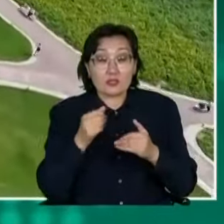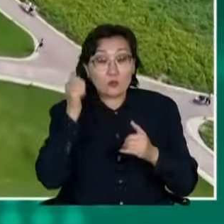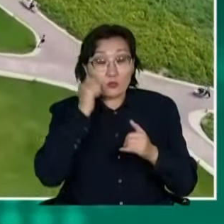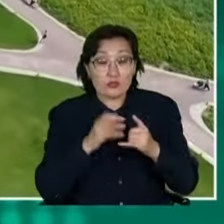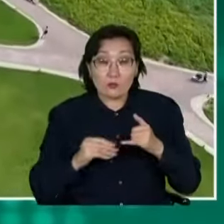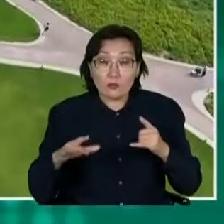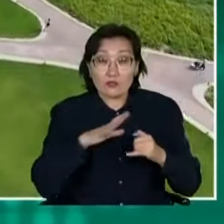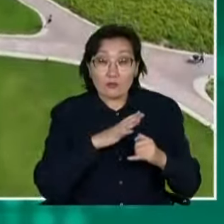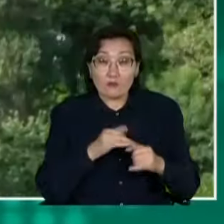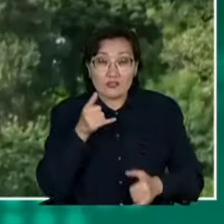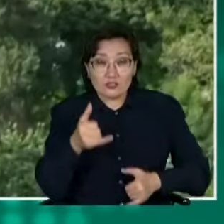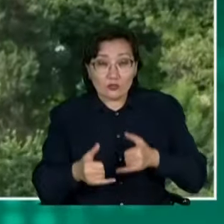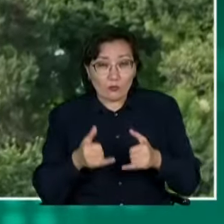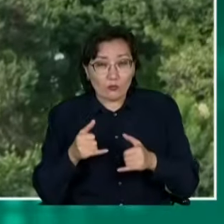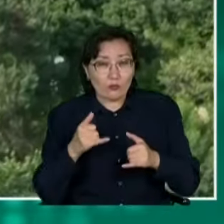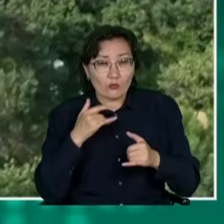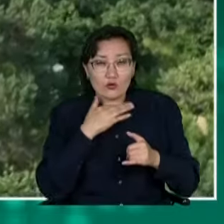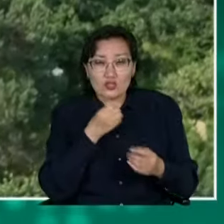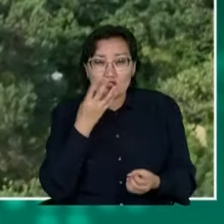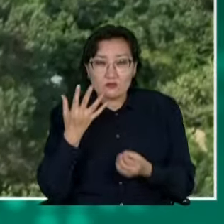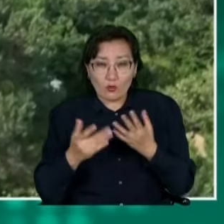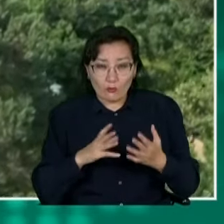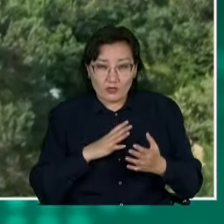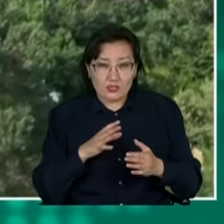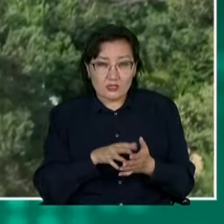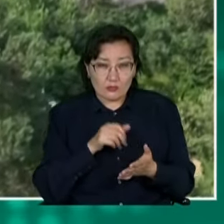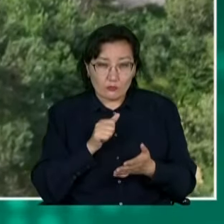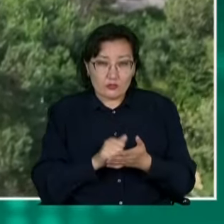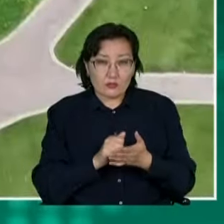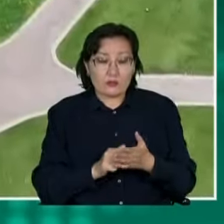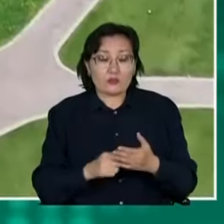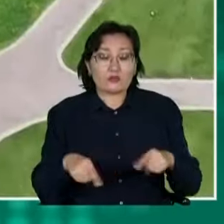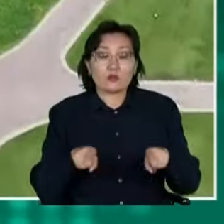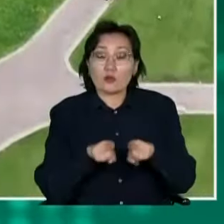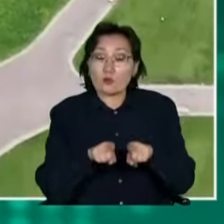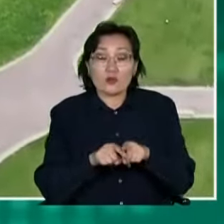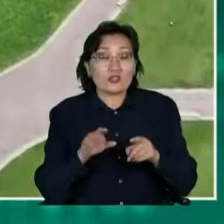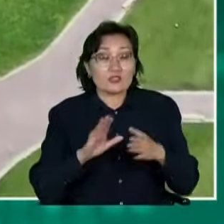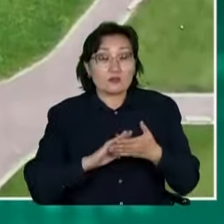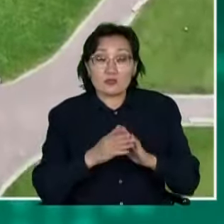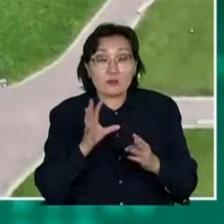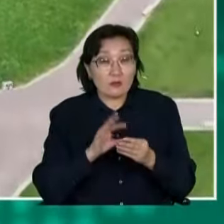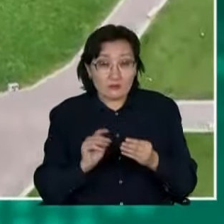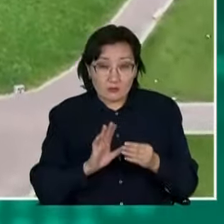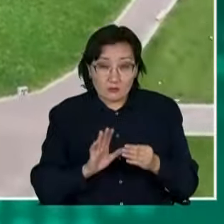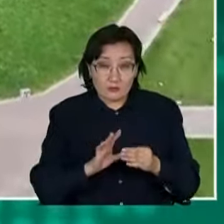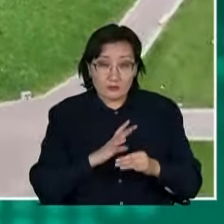у нас были вытоптаны большое количество цветов, да, и во избежание повтора таких ситуаций и были вот